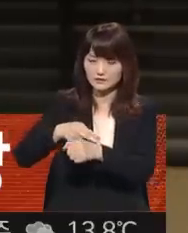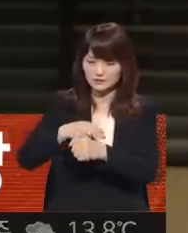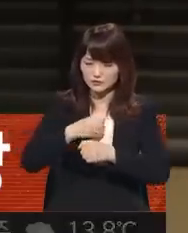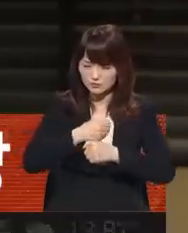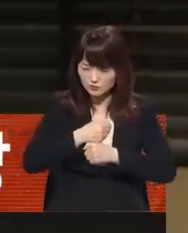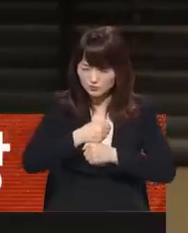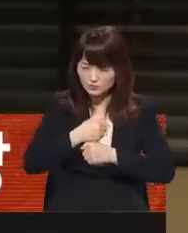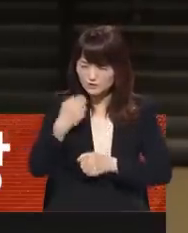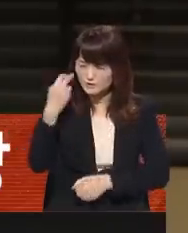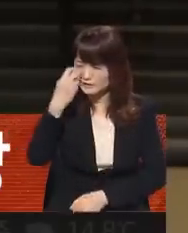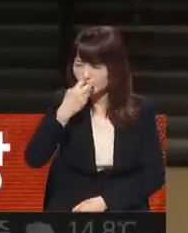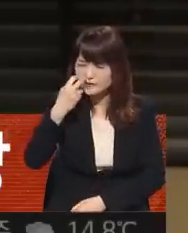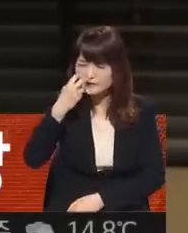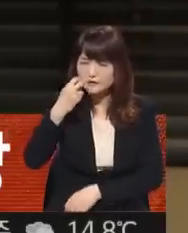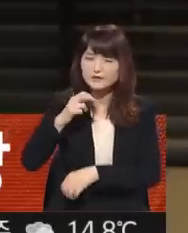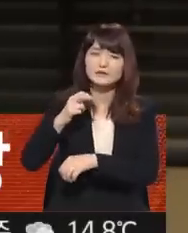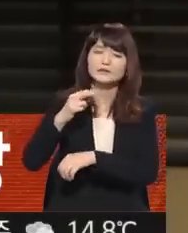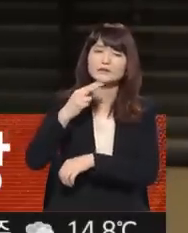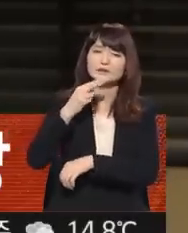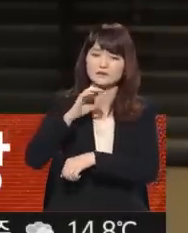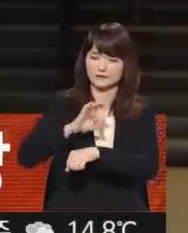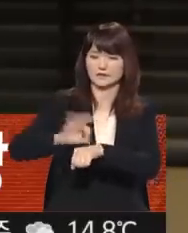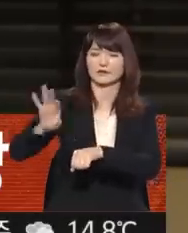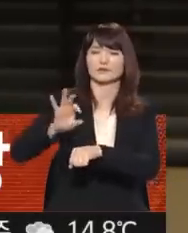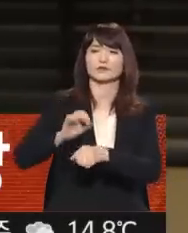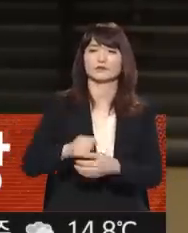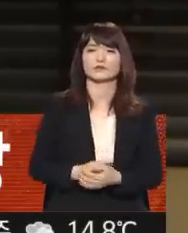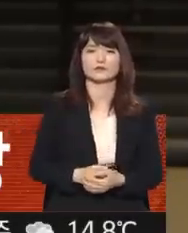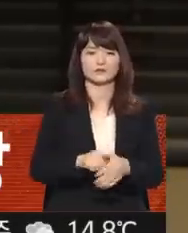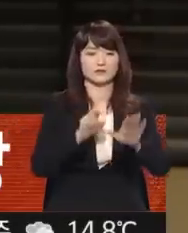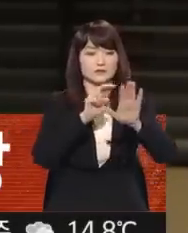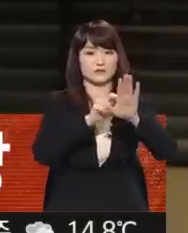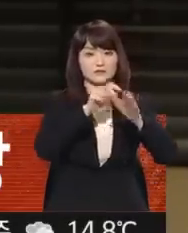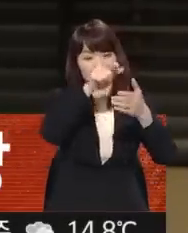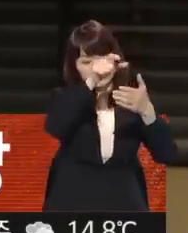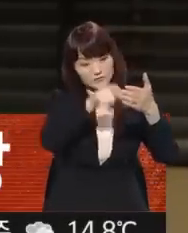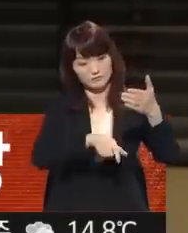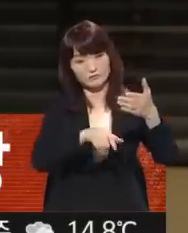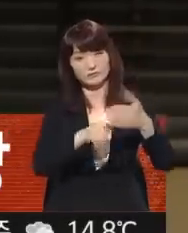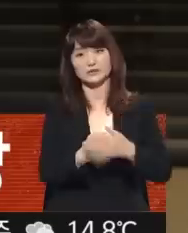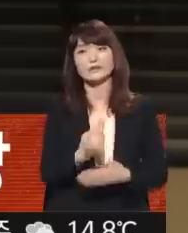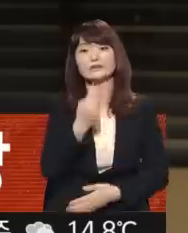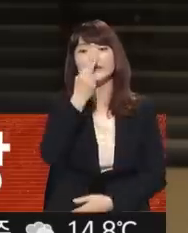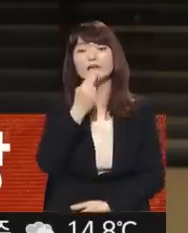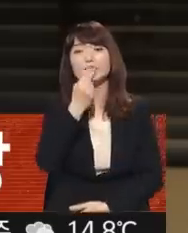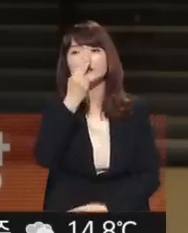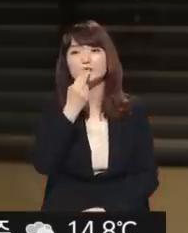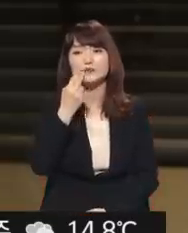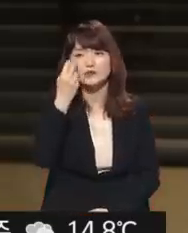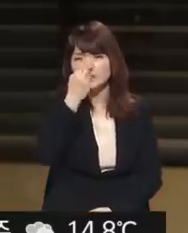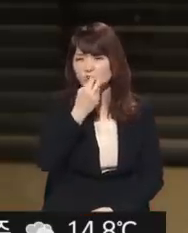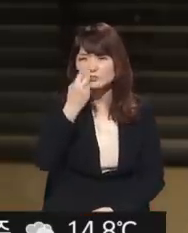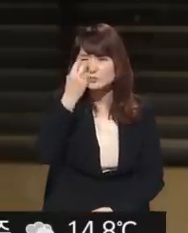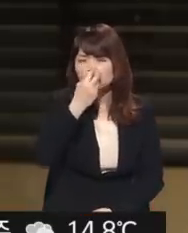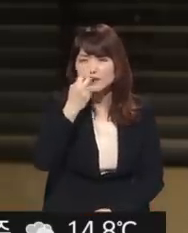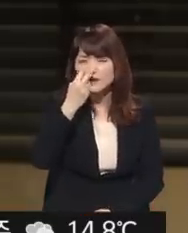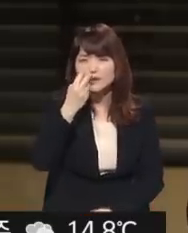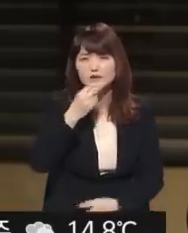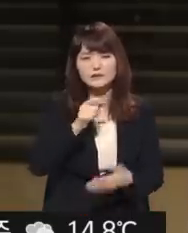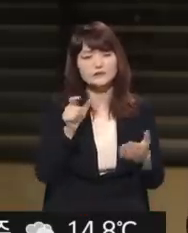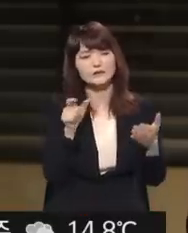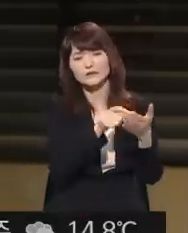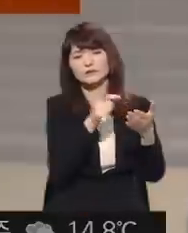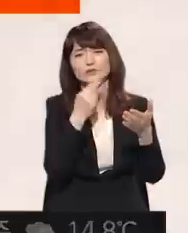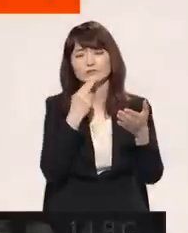부분이 명확하다 이렇게 일단 주장을 하고 있는 거고요 거기에다가 기록을 보니까 산소포화도에 대한 측정 기록이 전혀 없다는 겁니다 일단